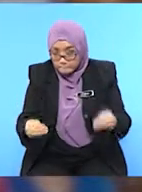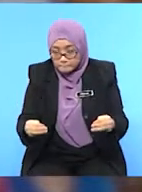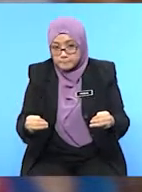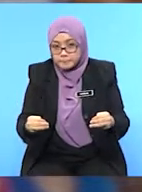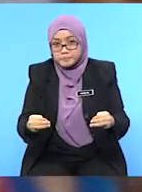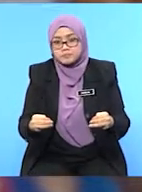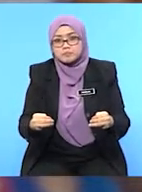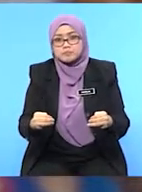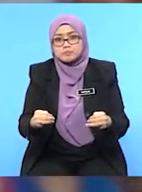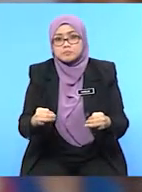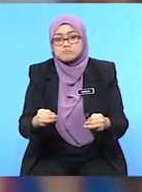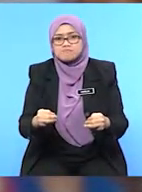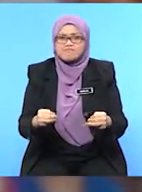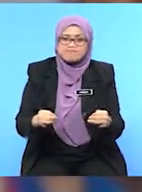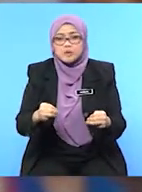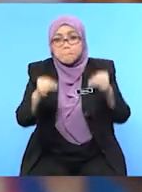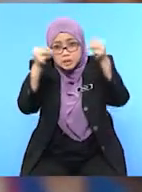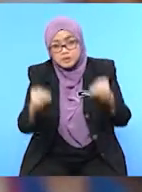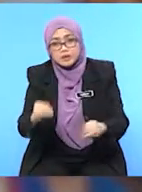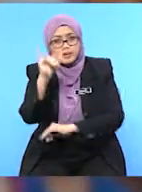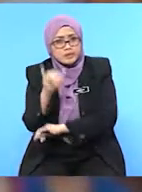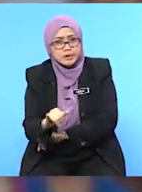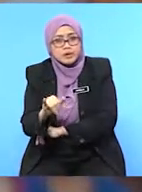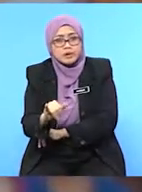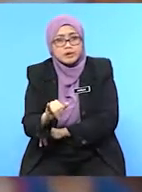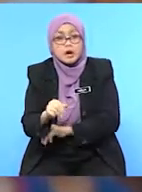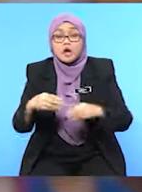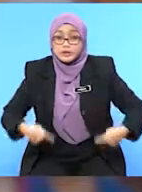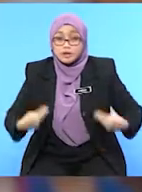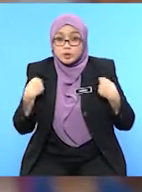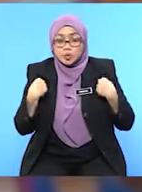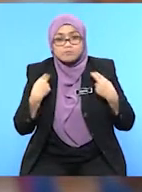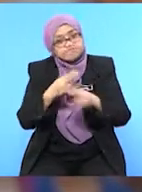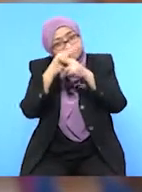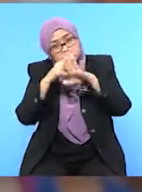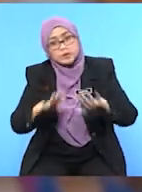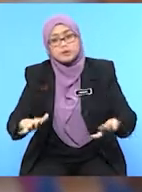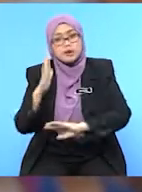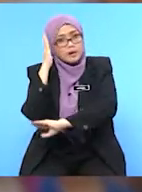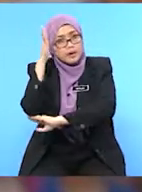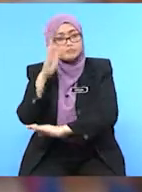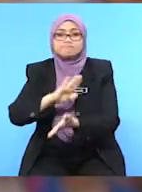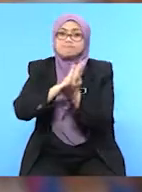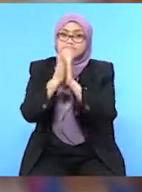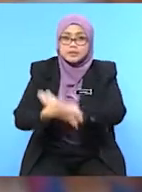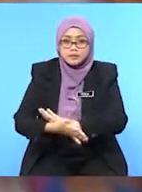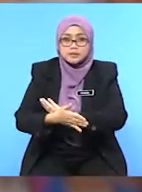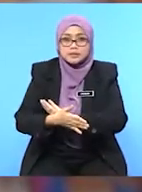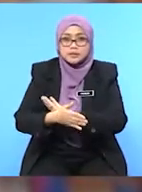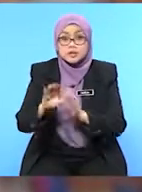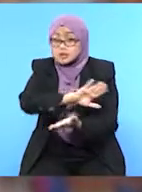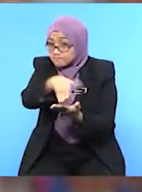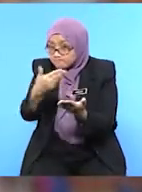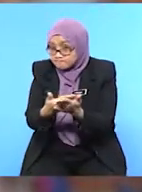keunikan masyarakat majemuk yang berbagai kebudayaan dan hidup dalam keadaan halmoni akan menjadi tarikan para pelancong